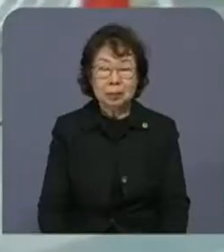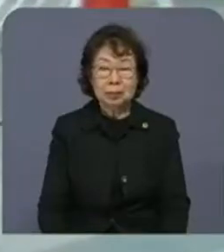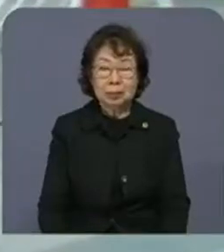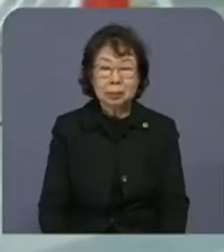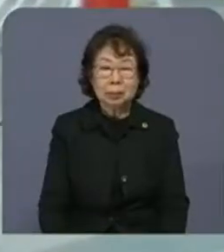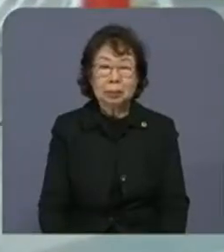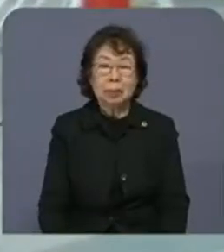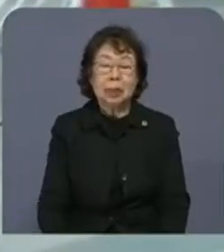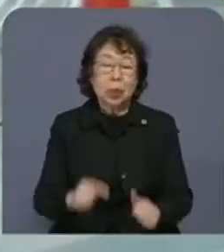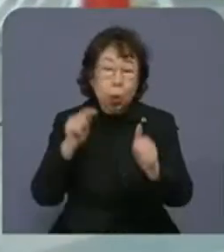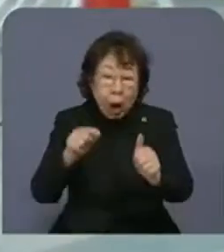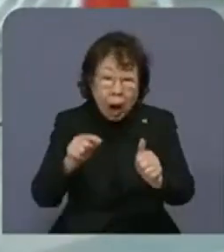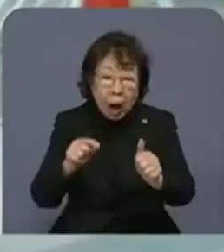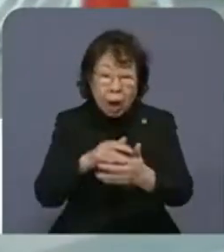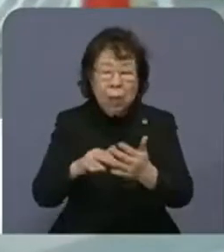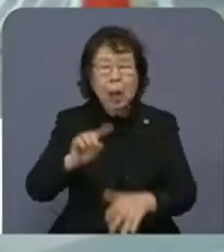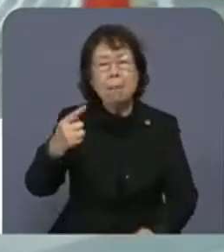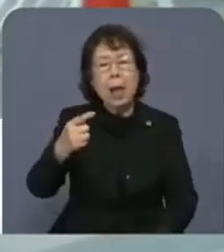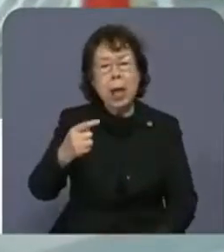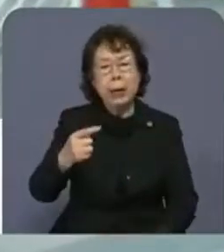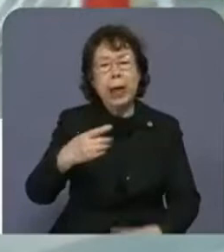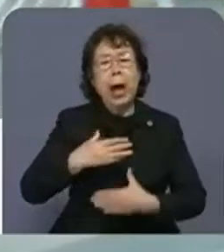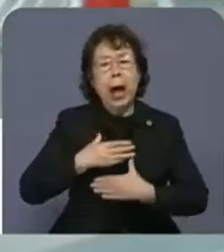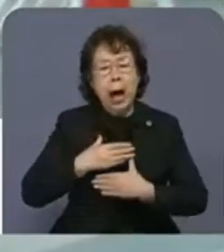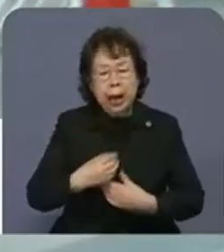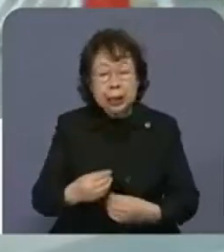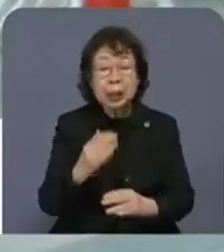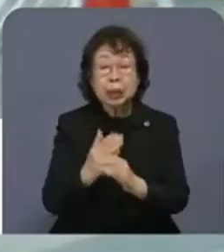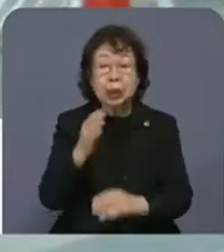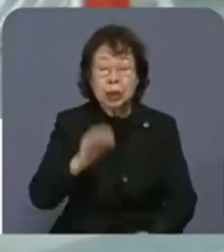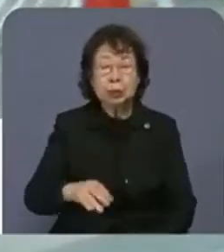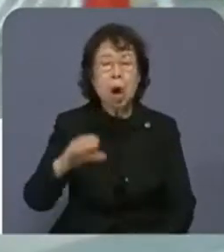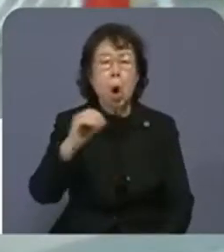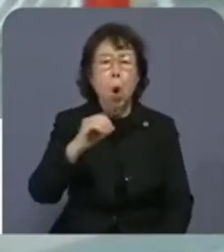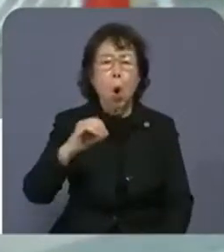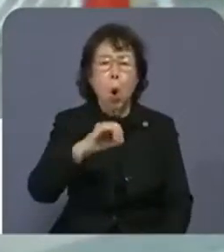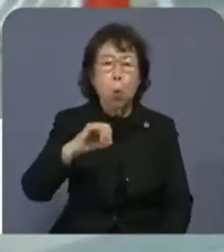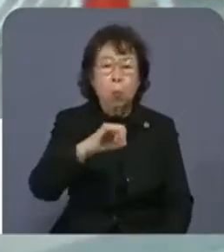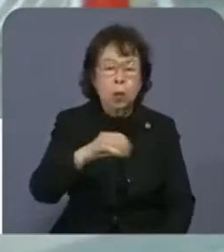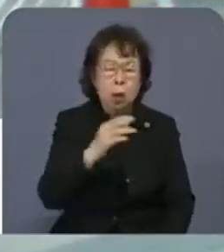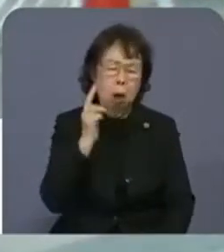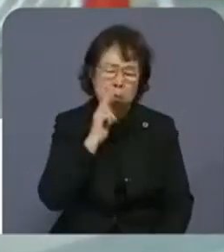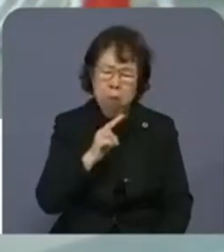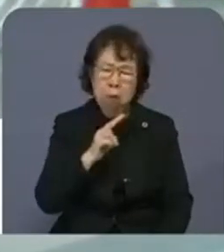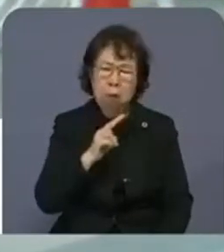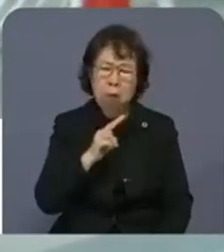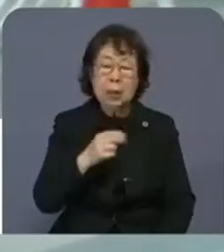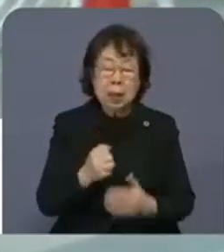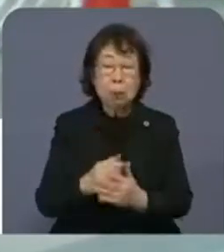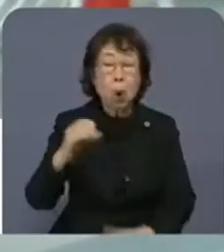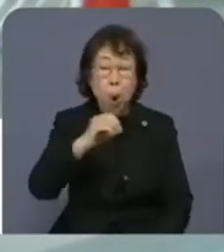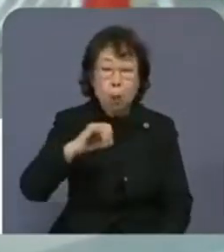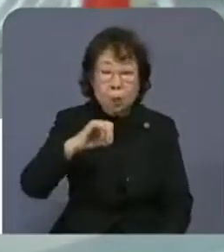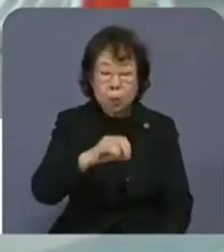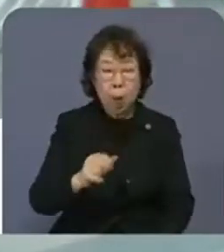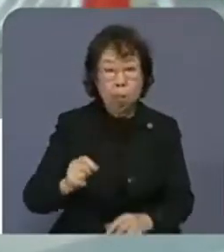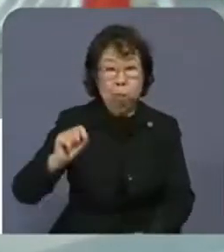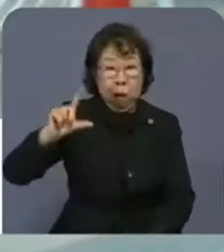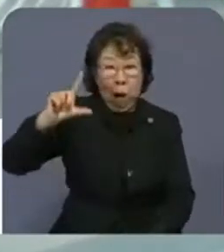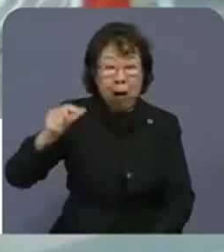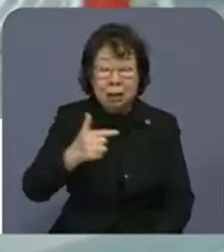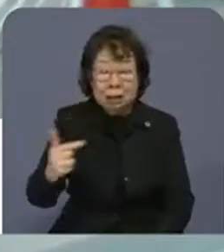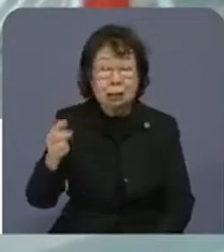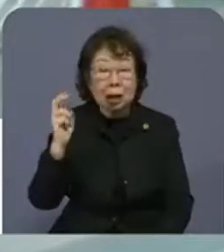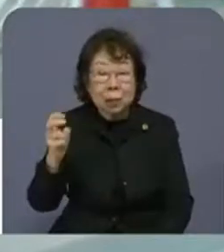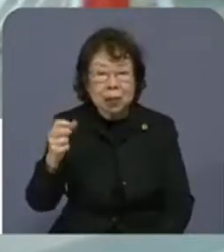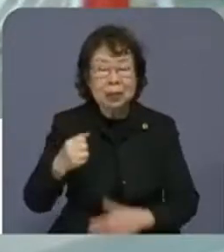4 확진 자 규모가 100명 대로 안정세를 찾아가고 있지만 5 미크론 의 변수입니다 고도 미 그런 변이가 우세 종이 될 것이라는